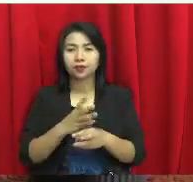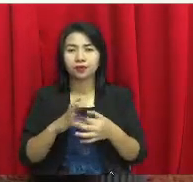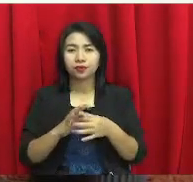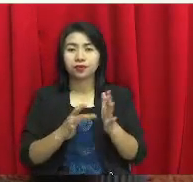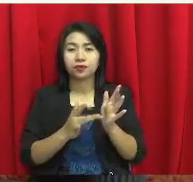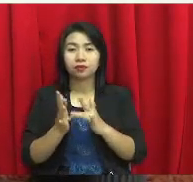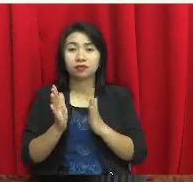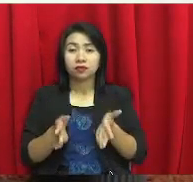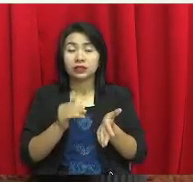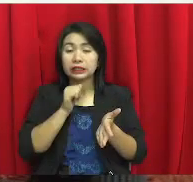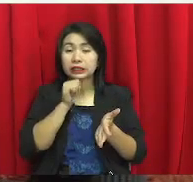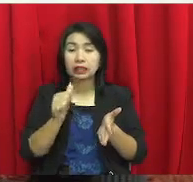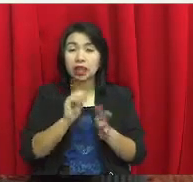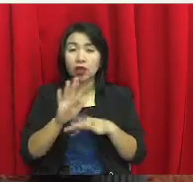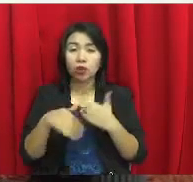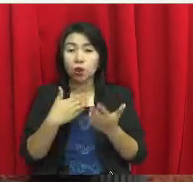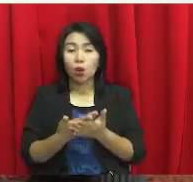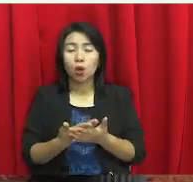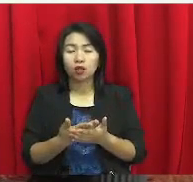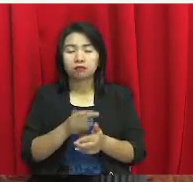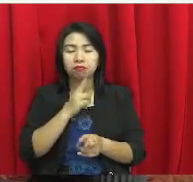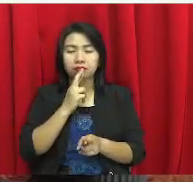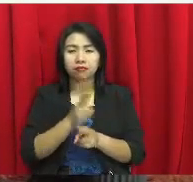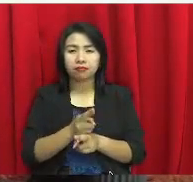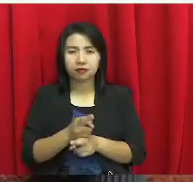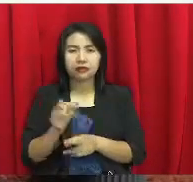yan ay tama. You see?